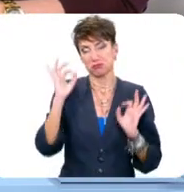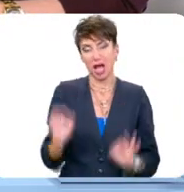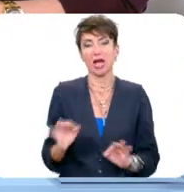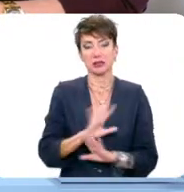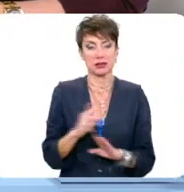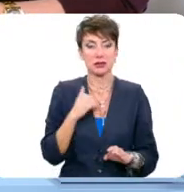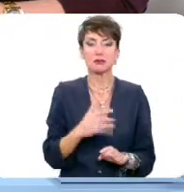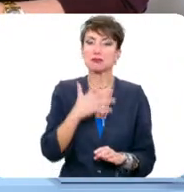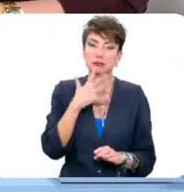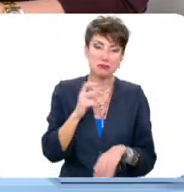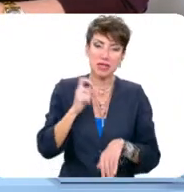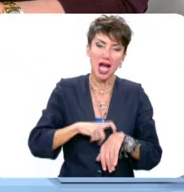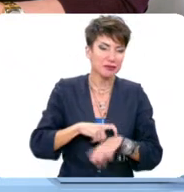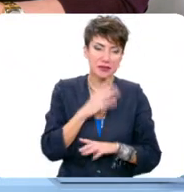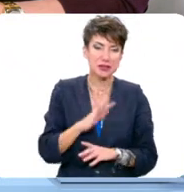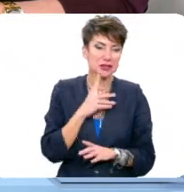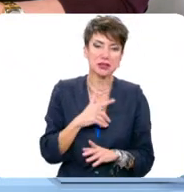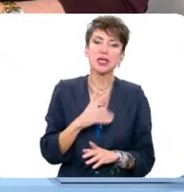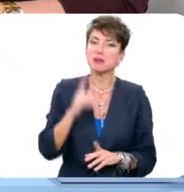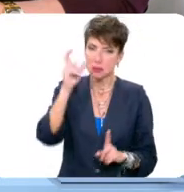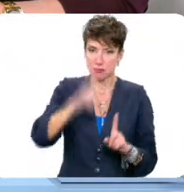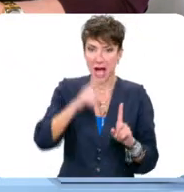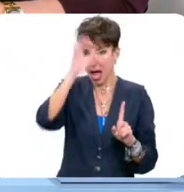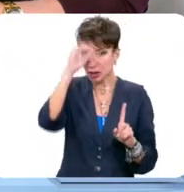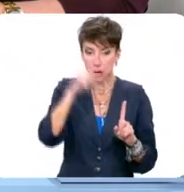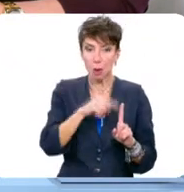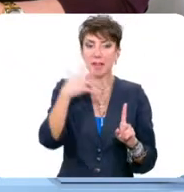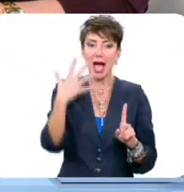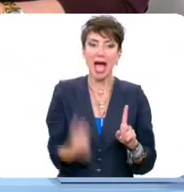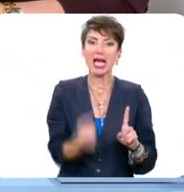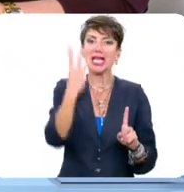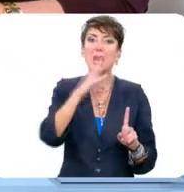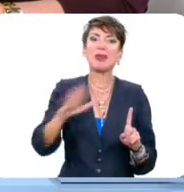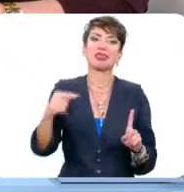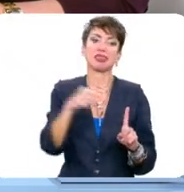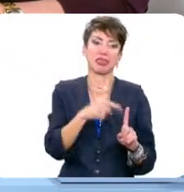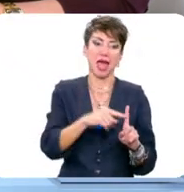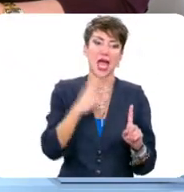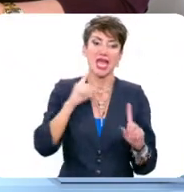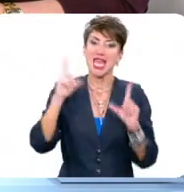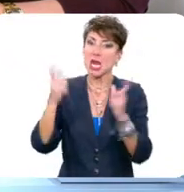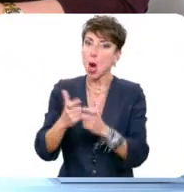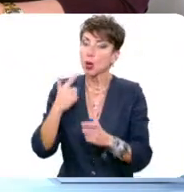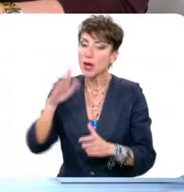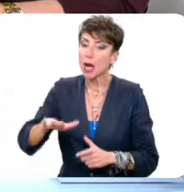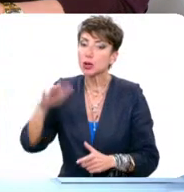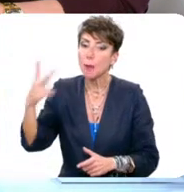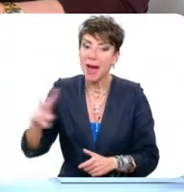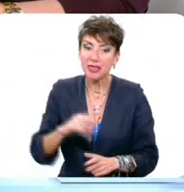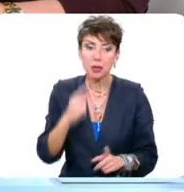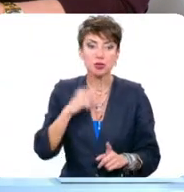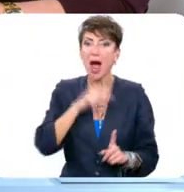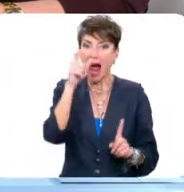άσκηση δικαίου. Ο αστυνομικός είναι ένας οικογενειάρχης, ό,τι και να έγινε, τα συλληπιτήριά μου στον Χρήστο, δεν είναι ύποπτος